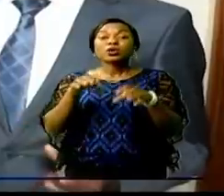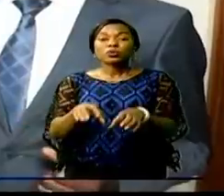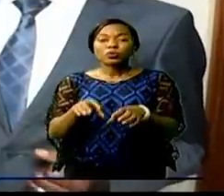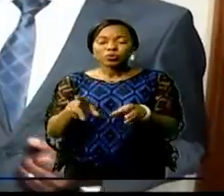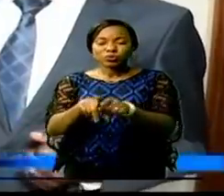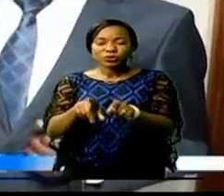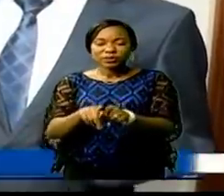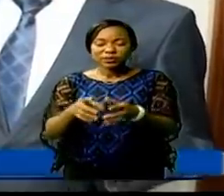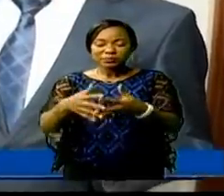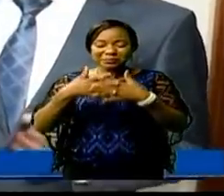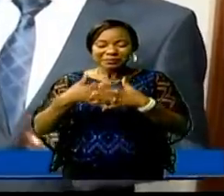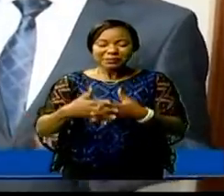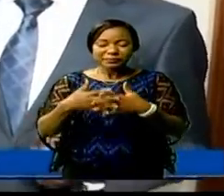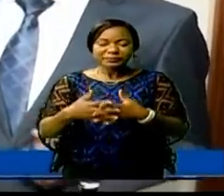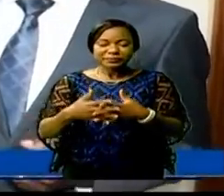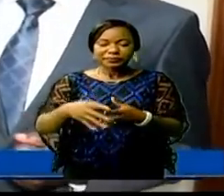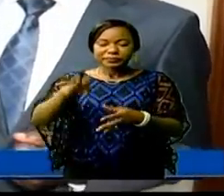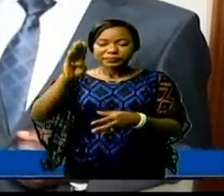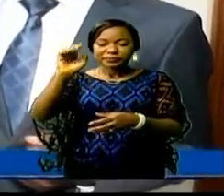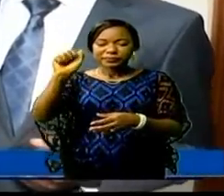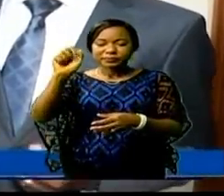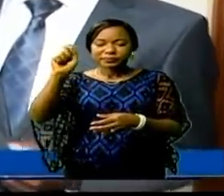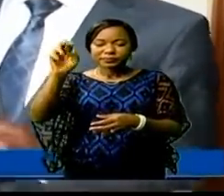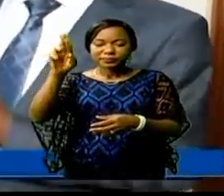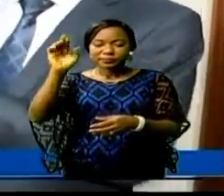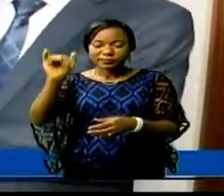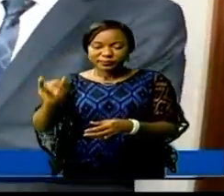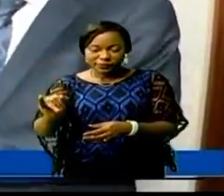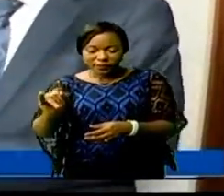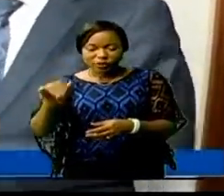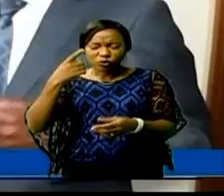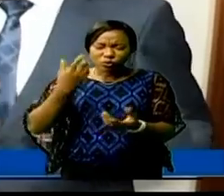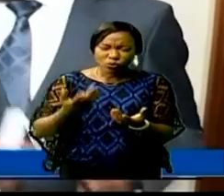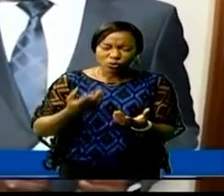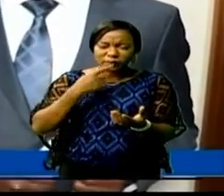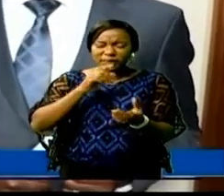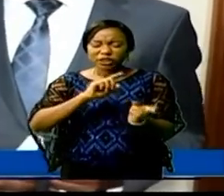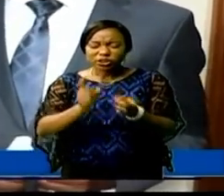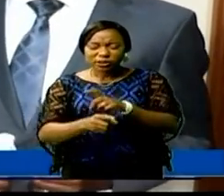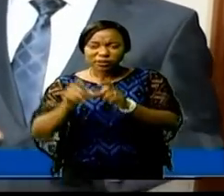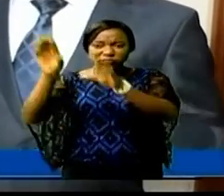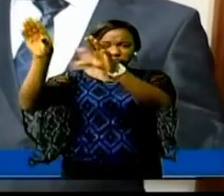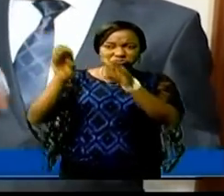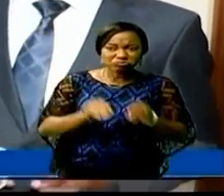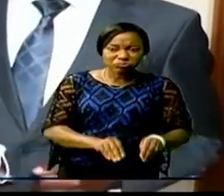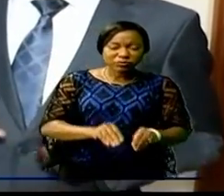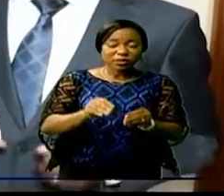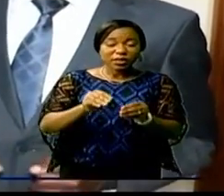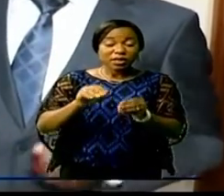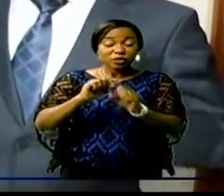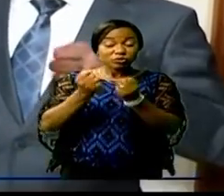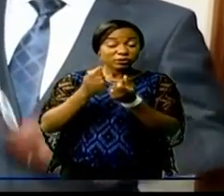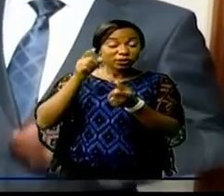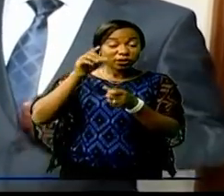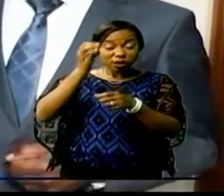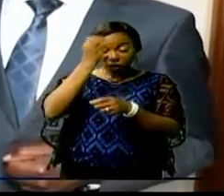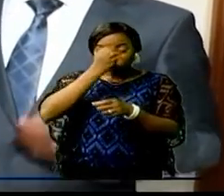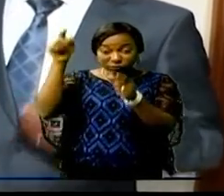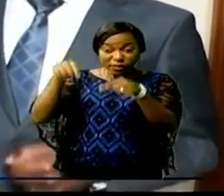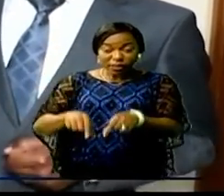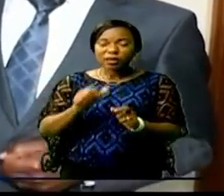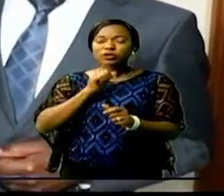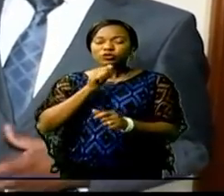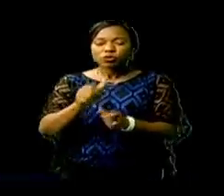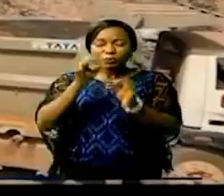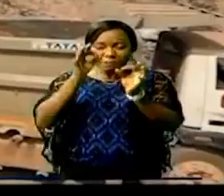pour qu'on ne délocalise pas seulement les entreprises de l'extérieur vers la RDC, mais que les entreprises congolaises soient également